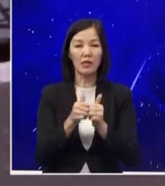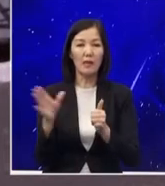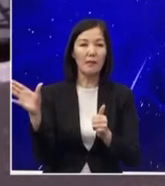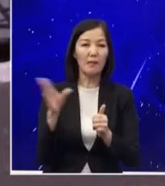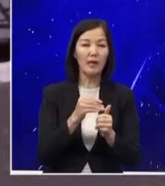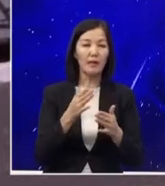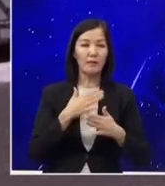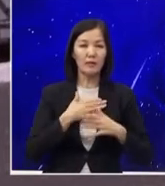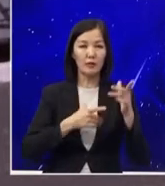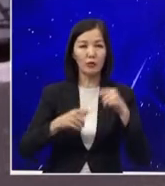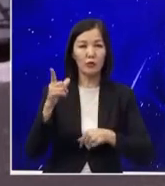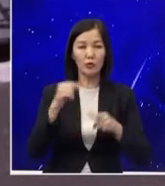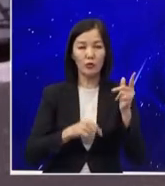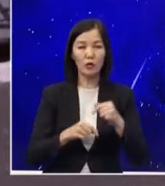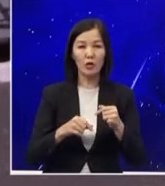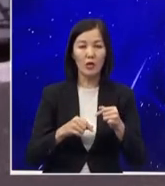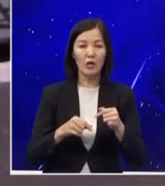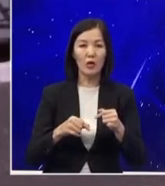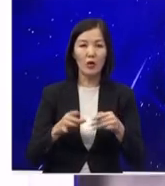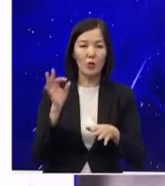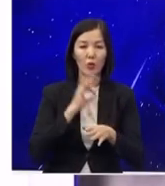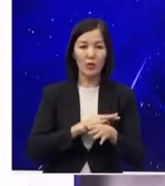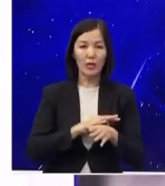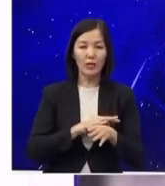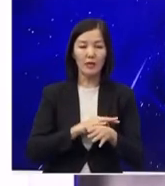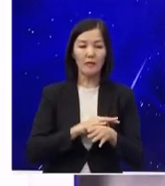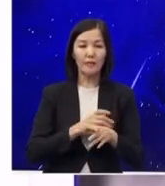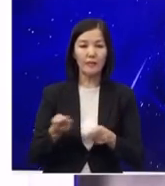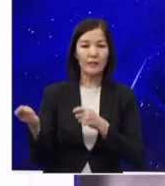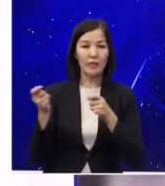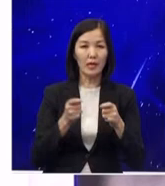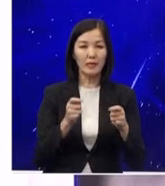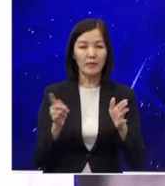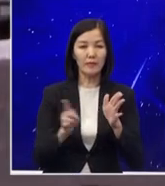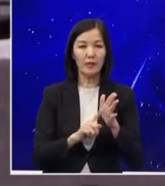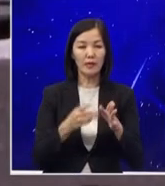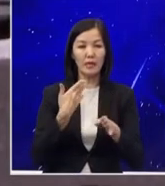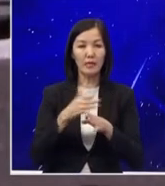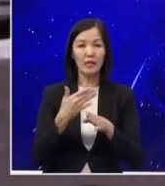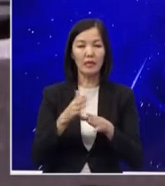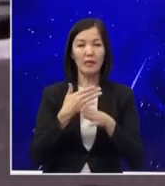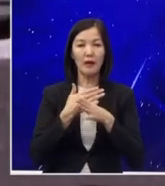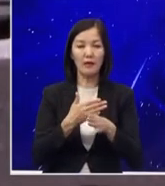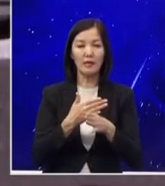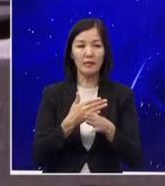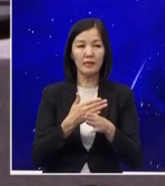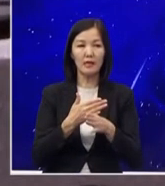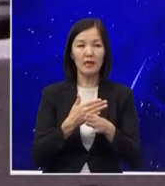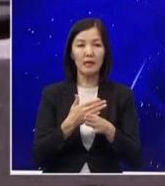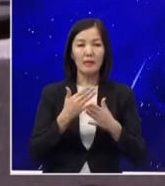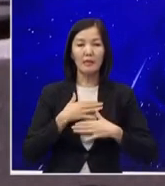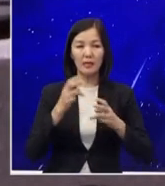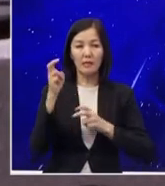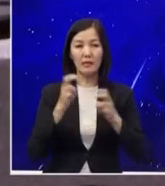бізге шикі сүт тасымалдайды. Несиенің арқасында біздің